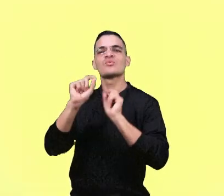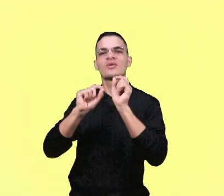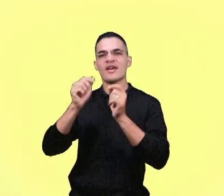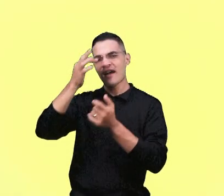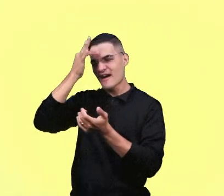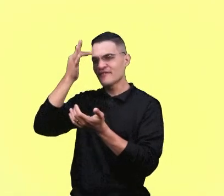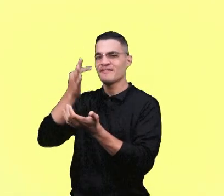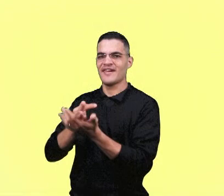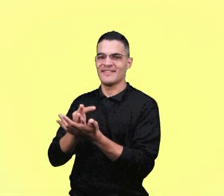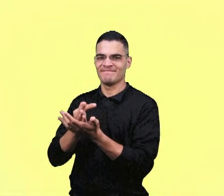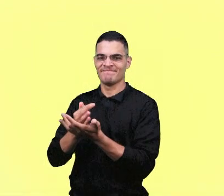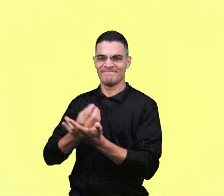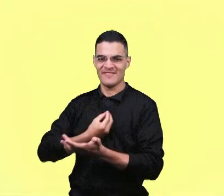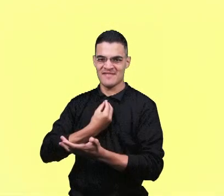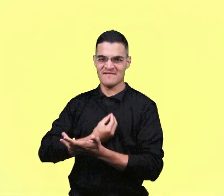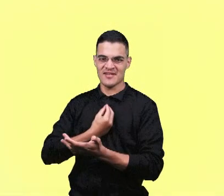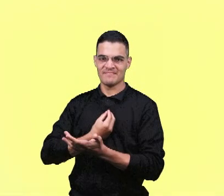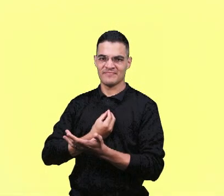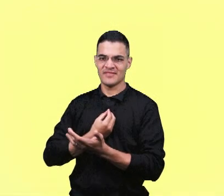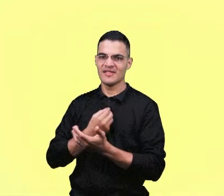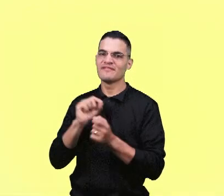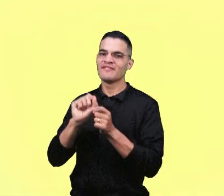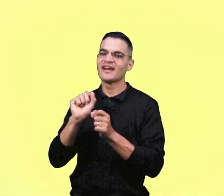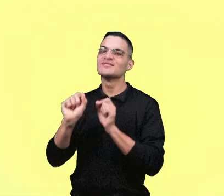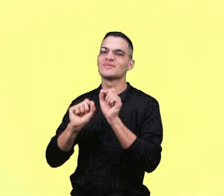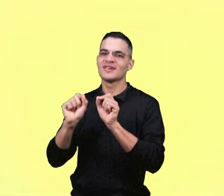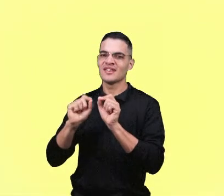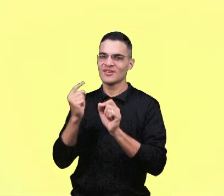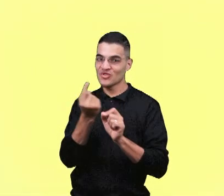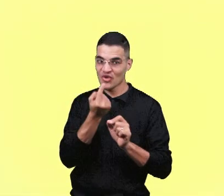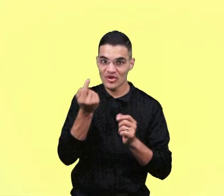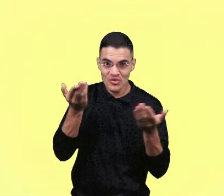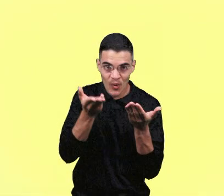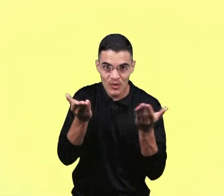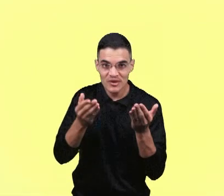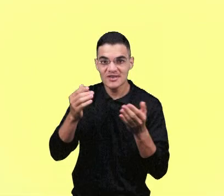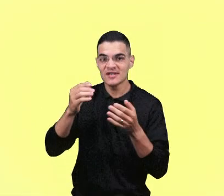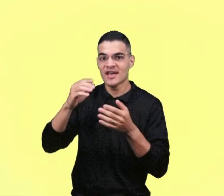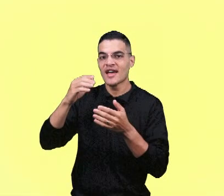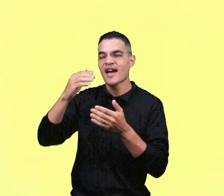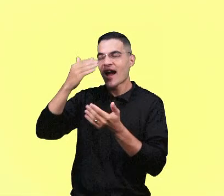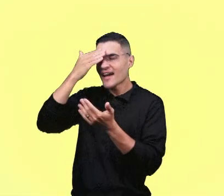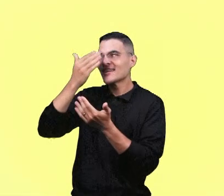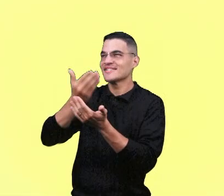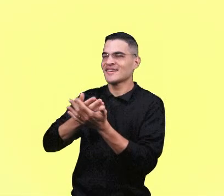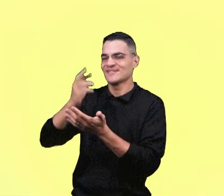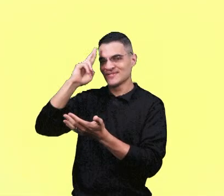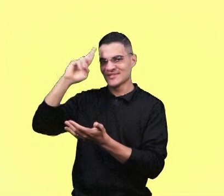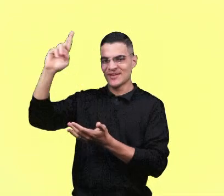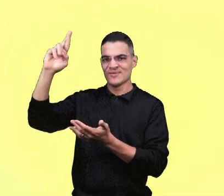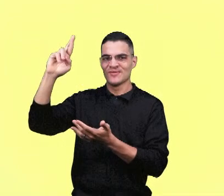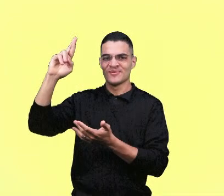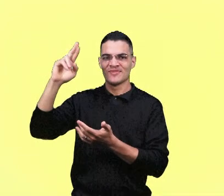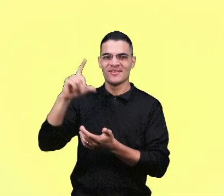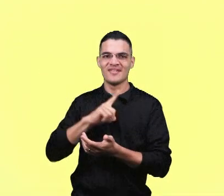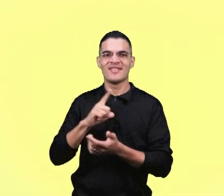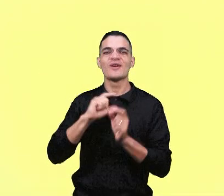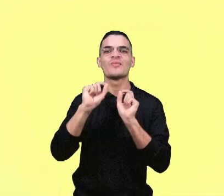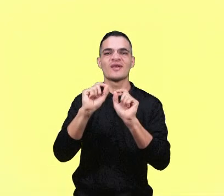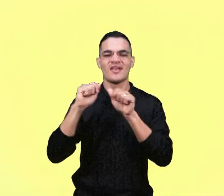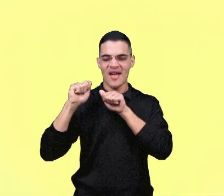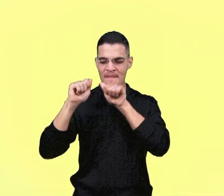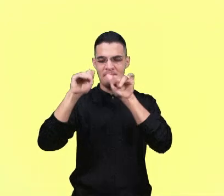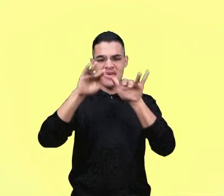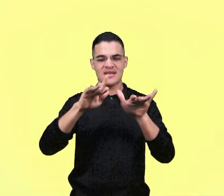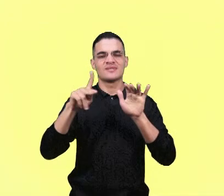fait obéir, qui nous fait croire dans le Seigneur. La foi qui fait le plus important,